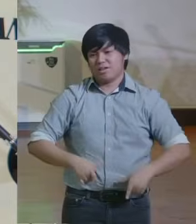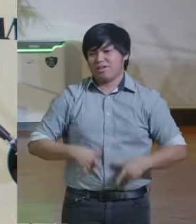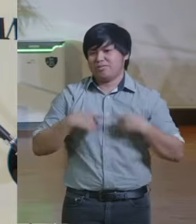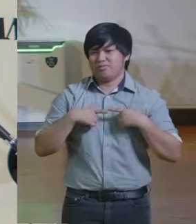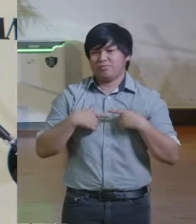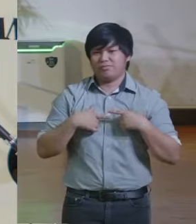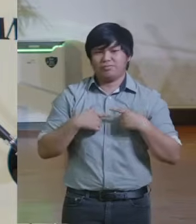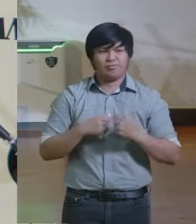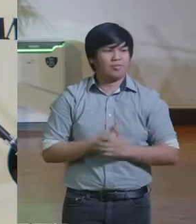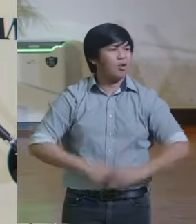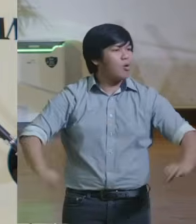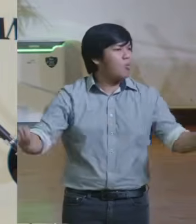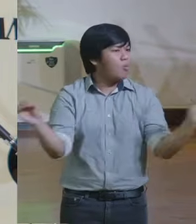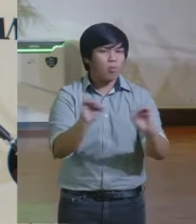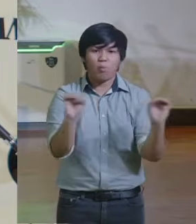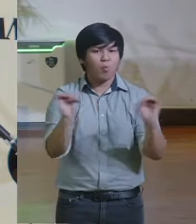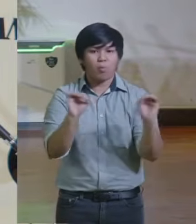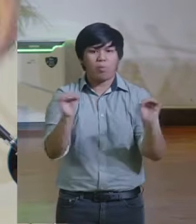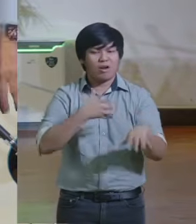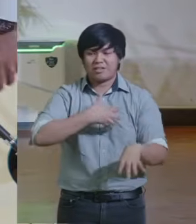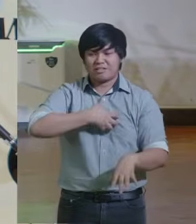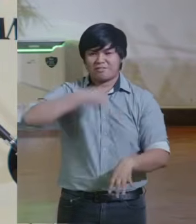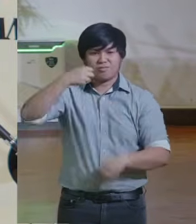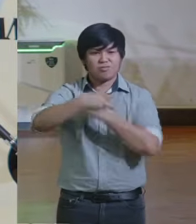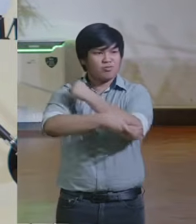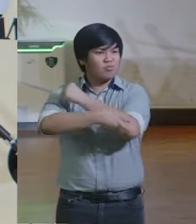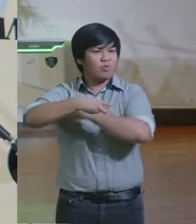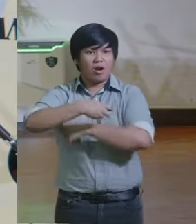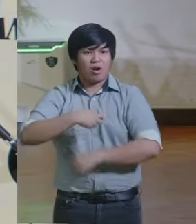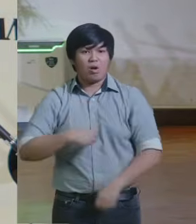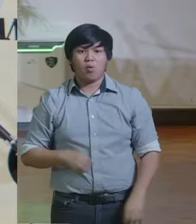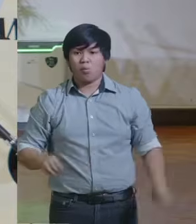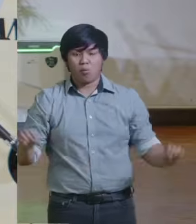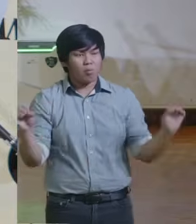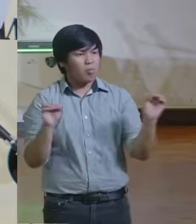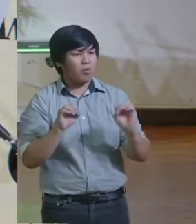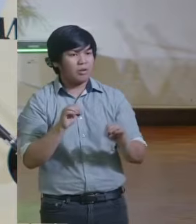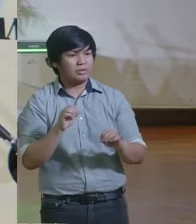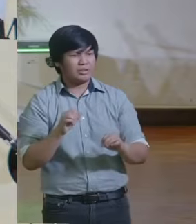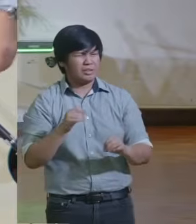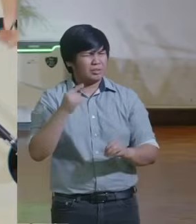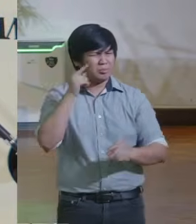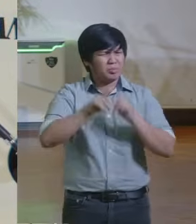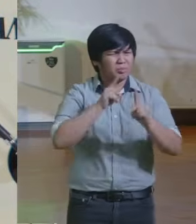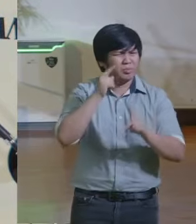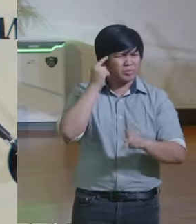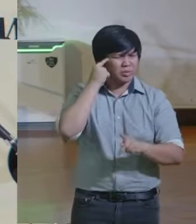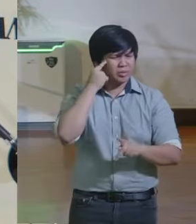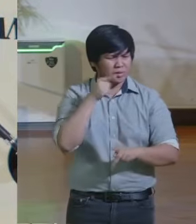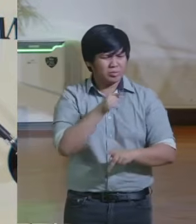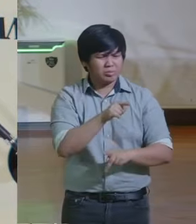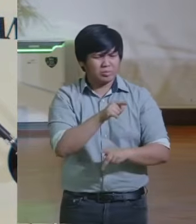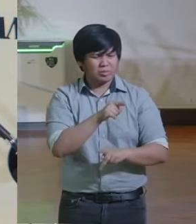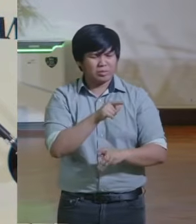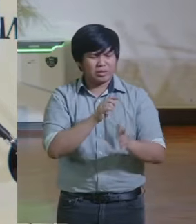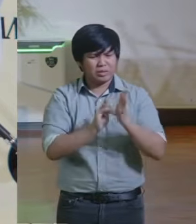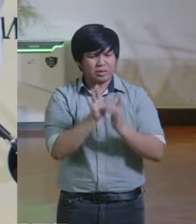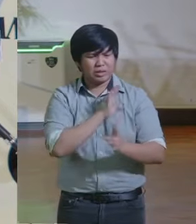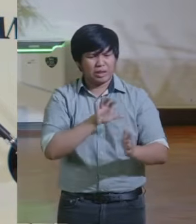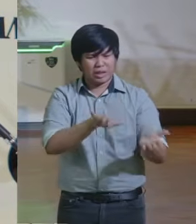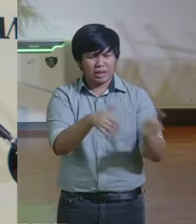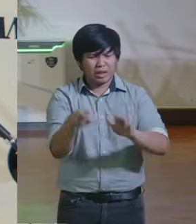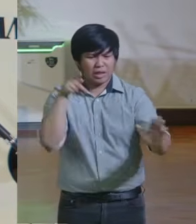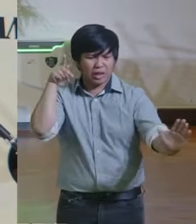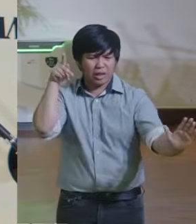it up again. No one takes it from me. Hindi po siya biktima. Siya po ay victor. Hindi po